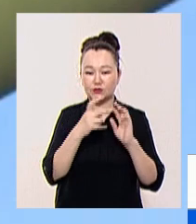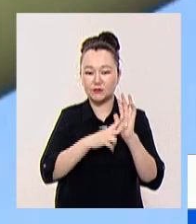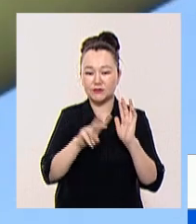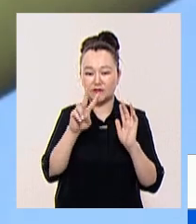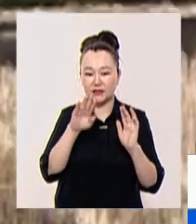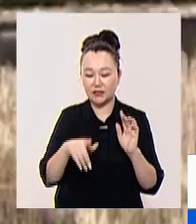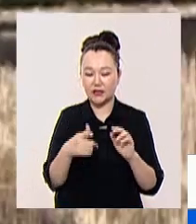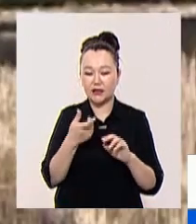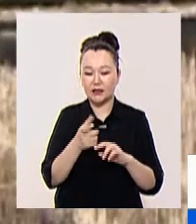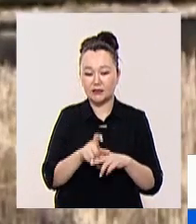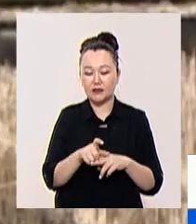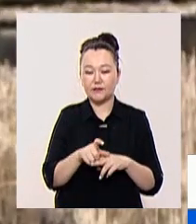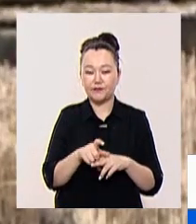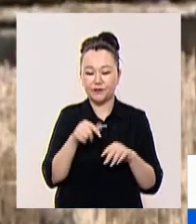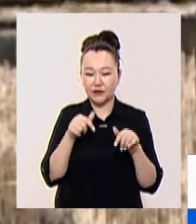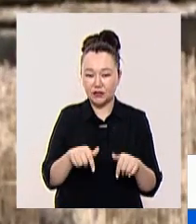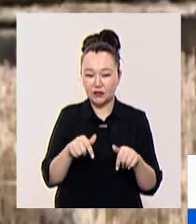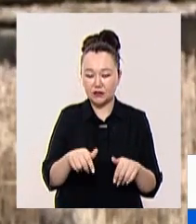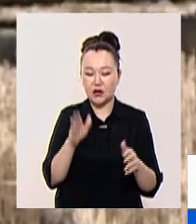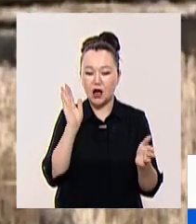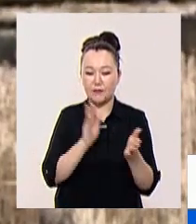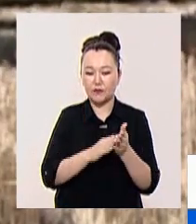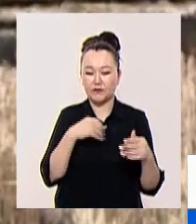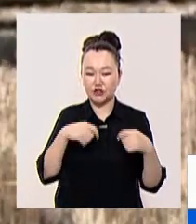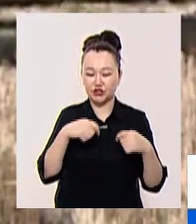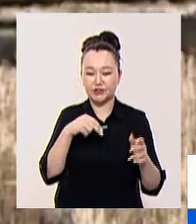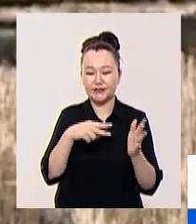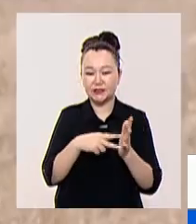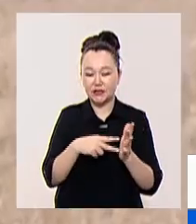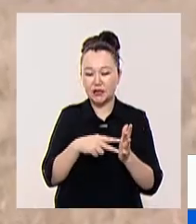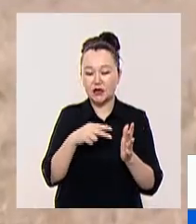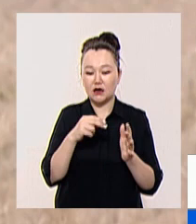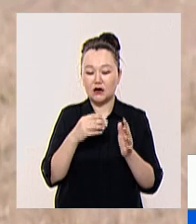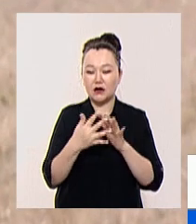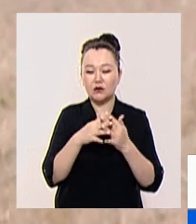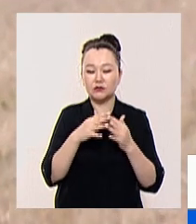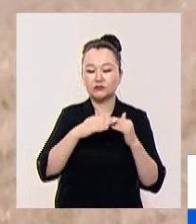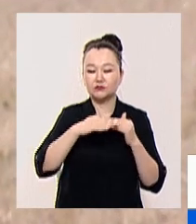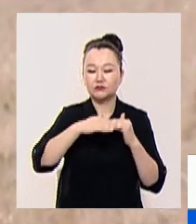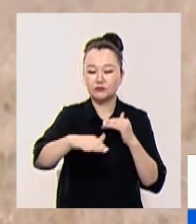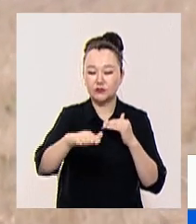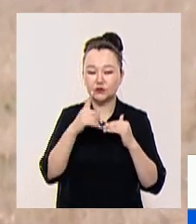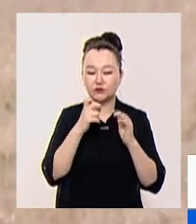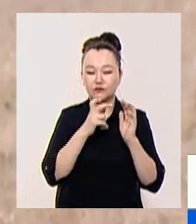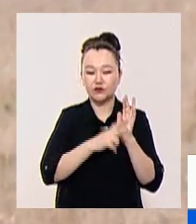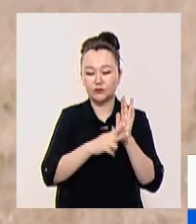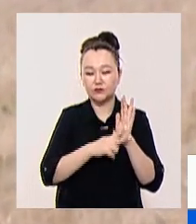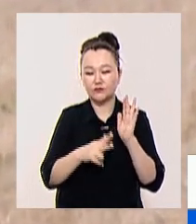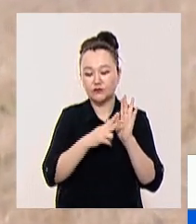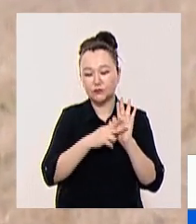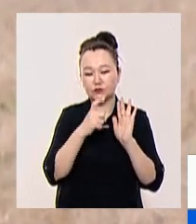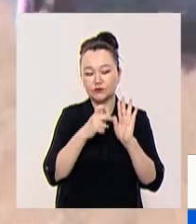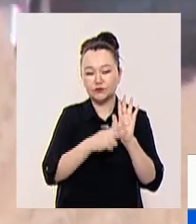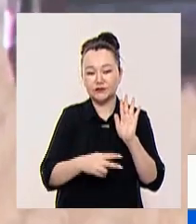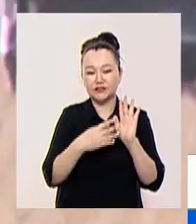тенге, то в этом оптово-рыночная цена, по словам аграриев, 188-189 тенге.